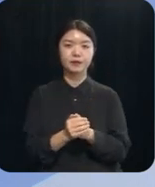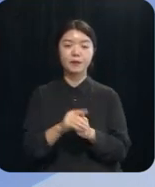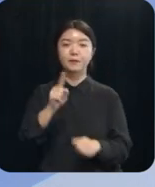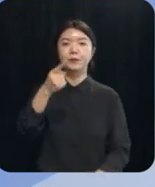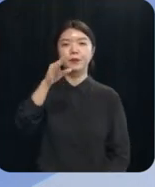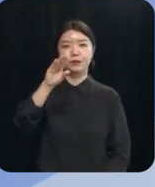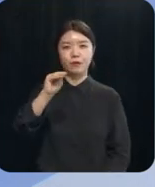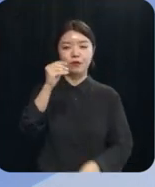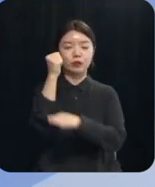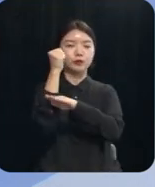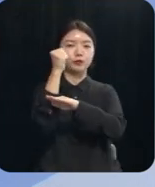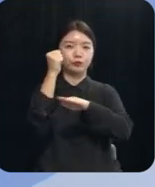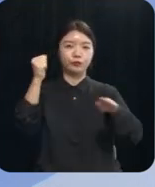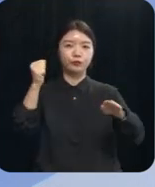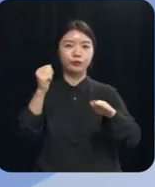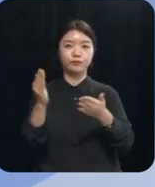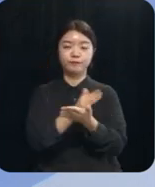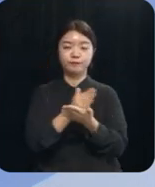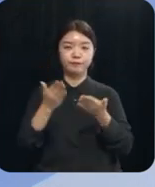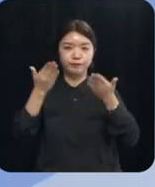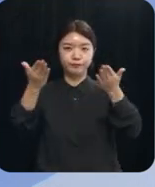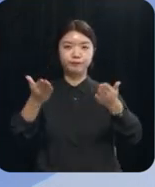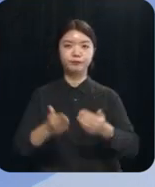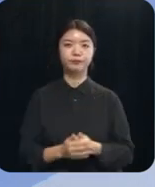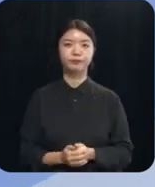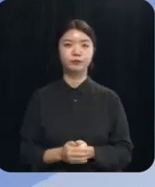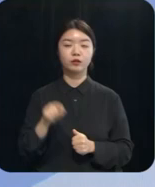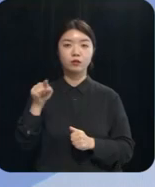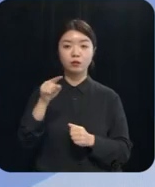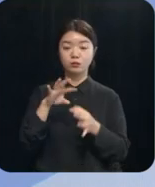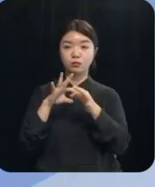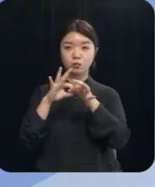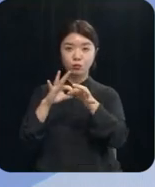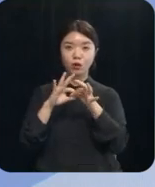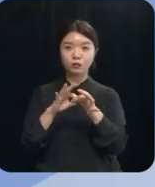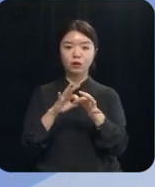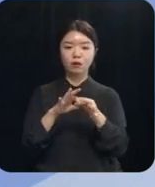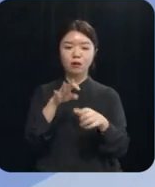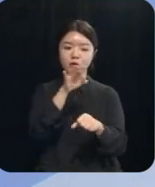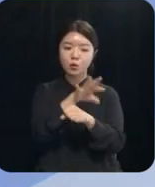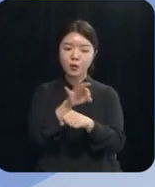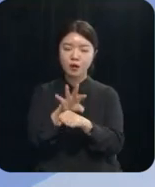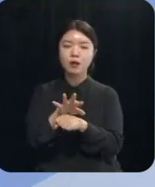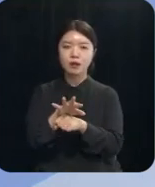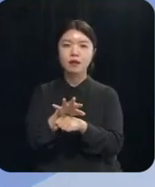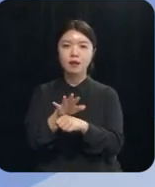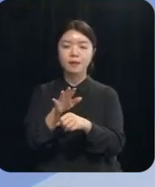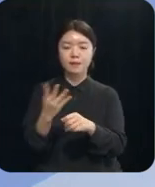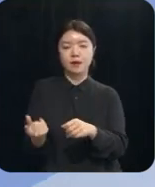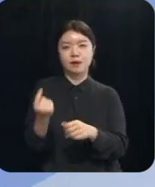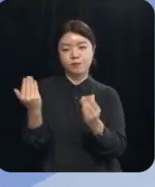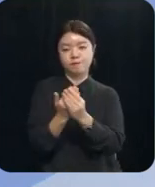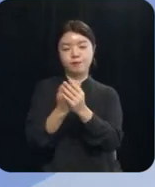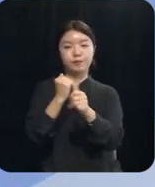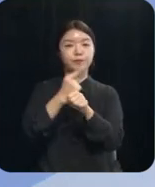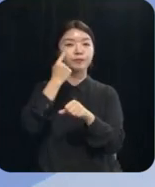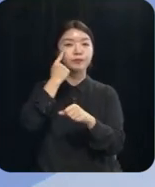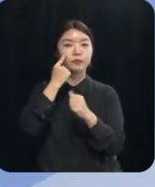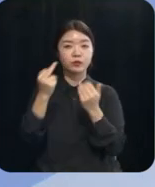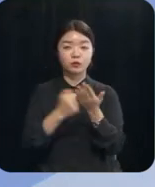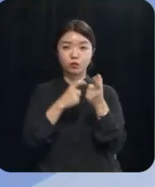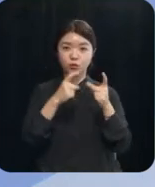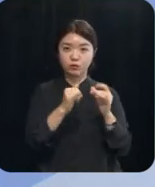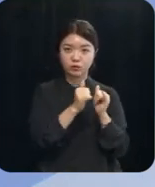100만 원 기준으로 해서 지급하도록 하겠습니다. 그것을 통해서 소비를 진작시키겠습니다. 제주